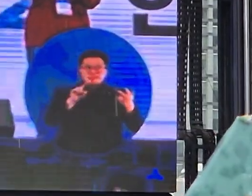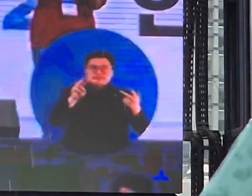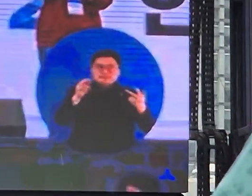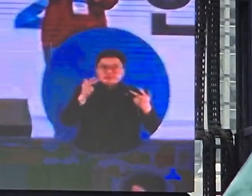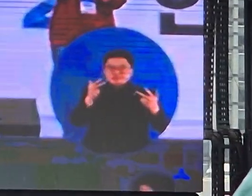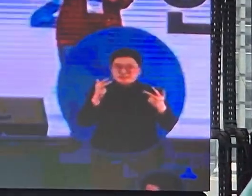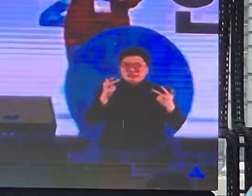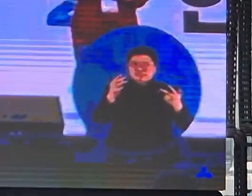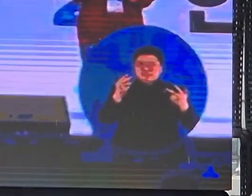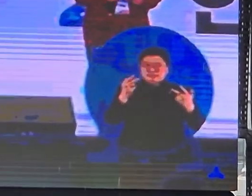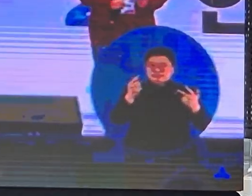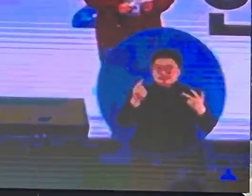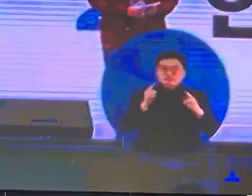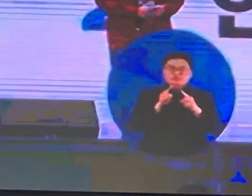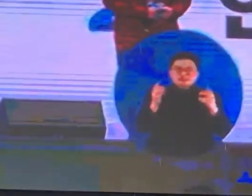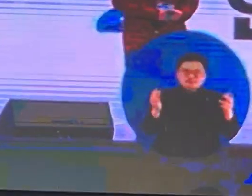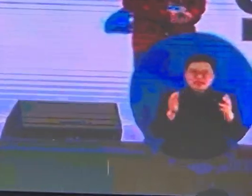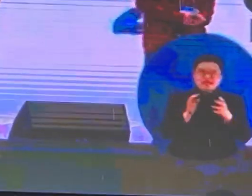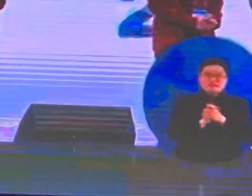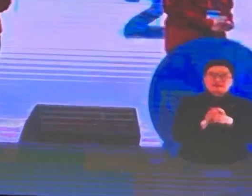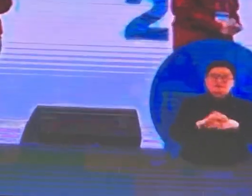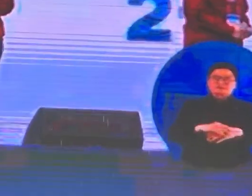말씀. 아멘.